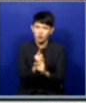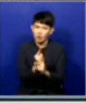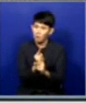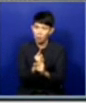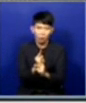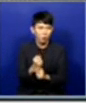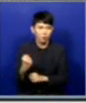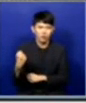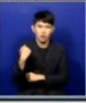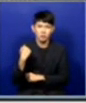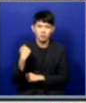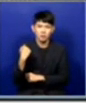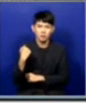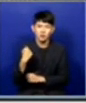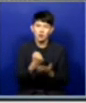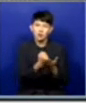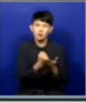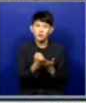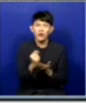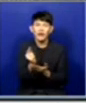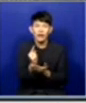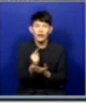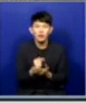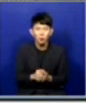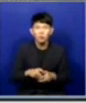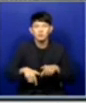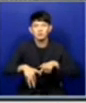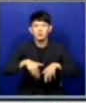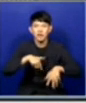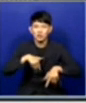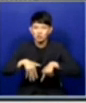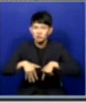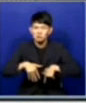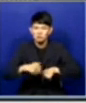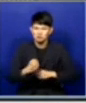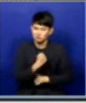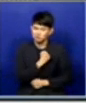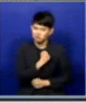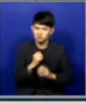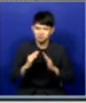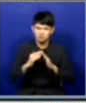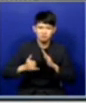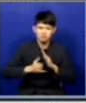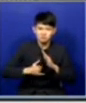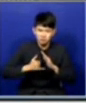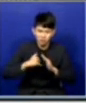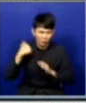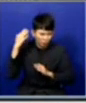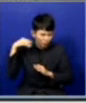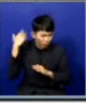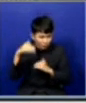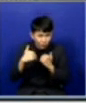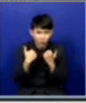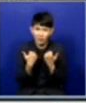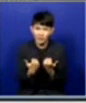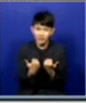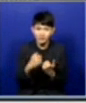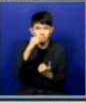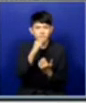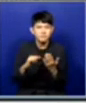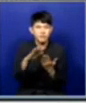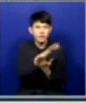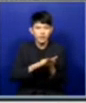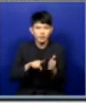ดความเสียสละของพี่น้องประชาชนในวันนั้นจนถึงวันนี้เราเป็นประเทศที่ติดเ